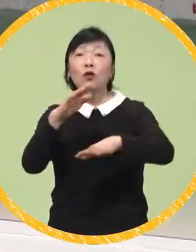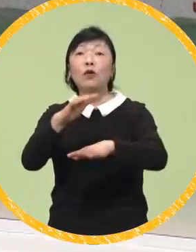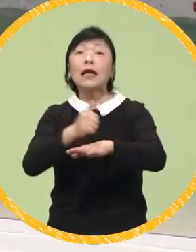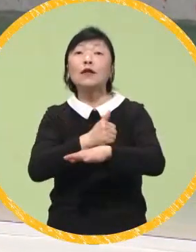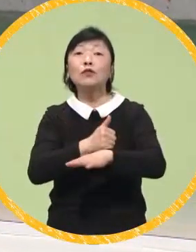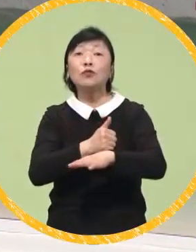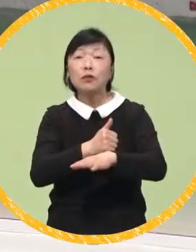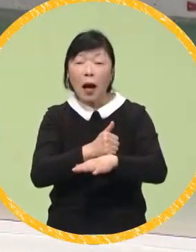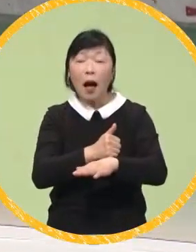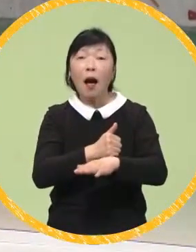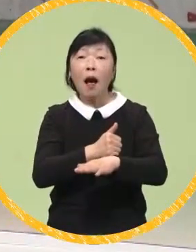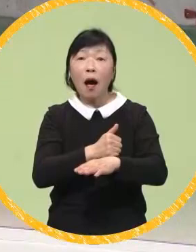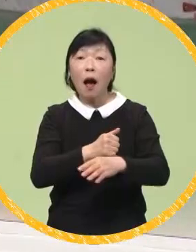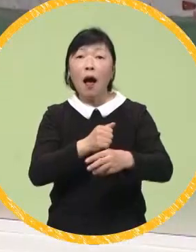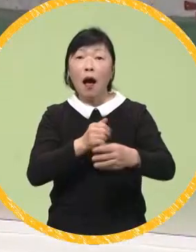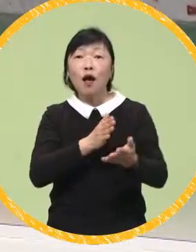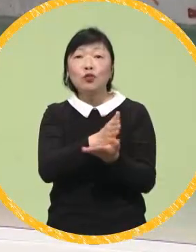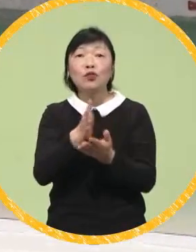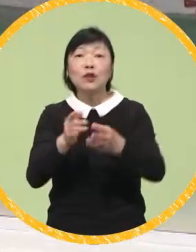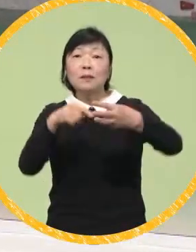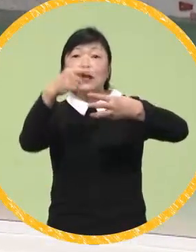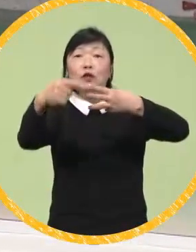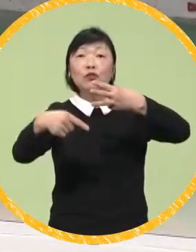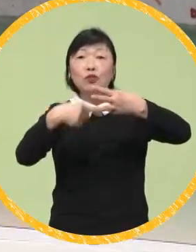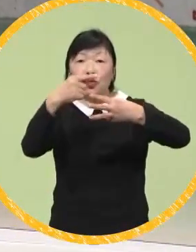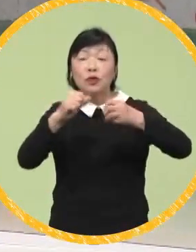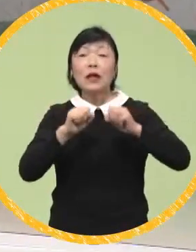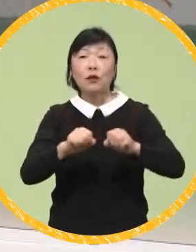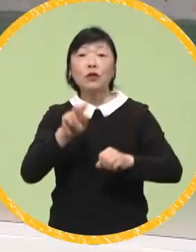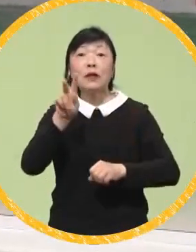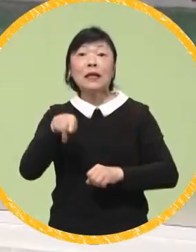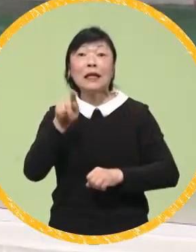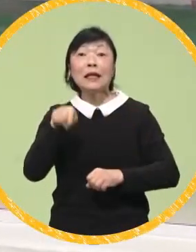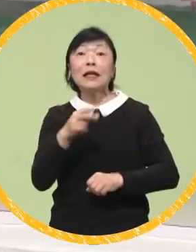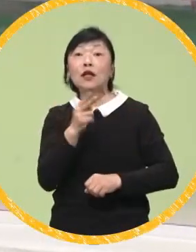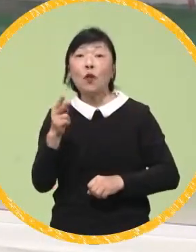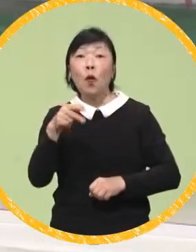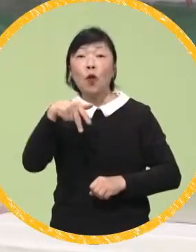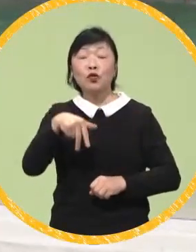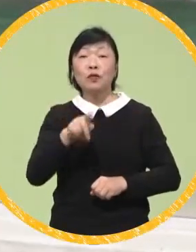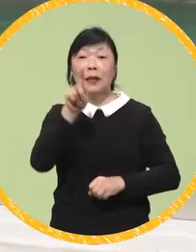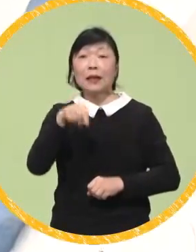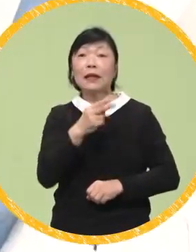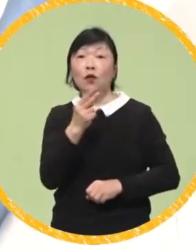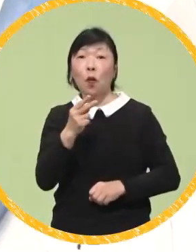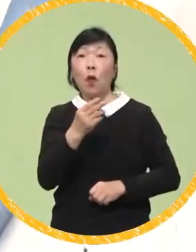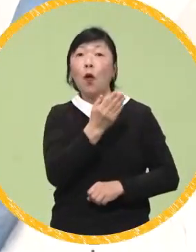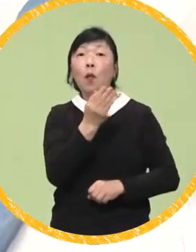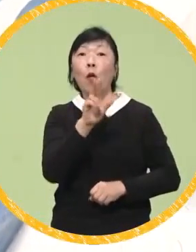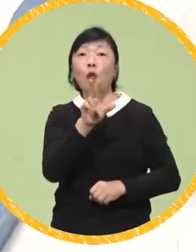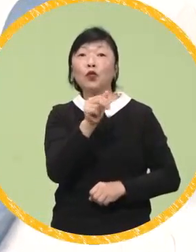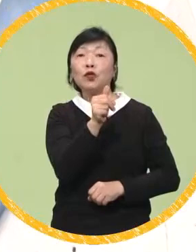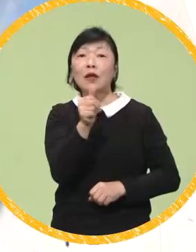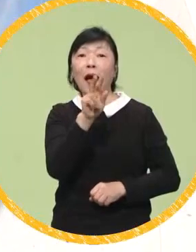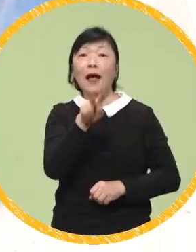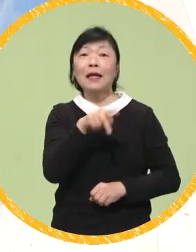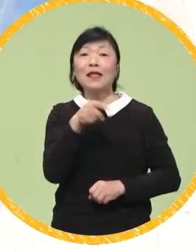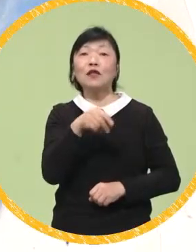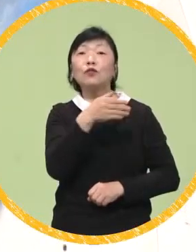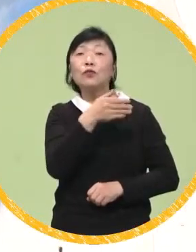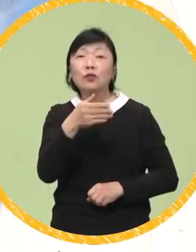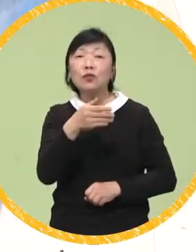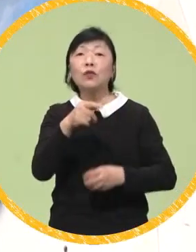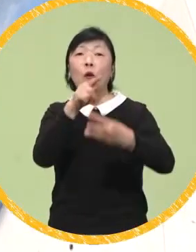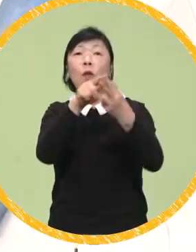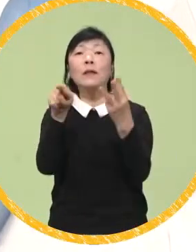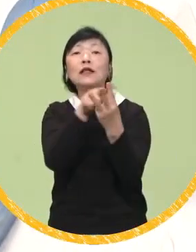3つの種目をやるということで先ほどご紹介いただけましたリードスピードそしてこのボルダリングですね1人の選手がまああの